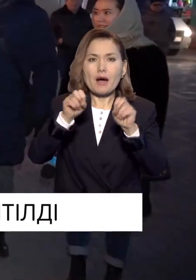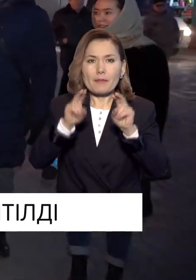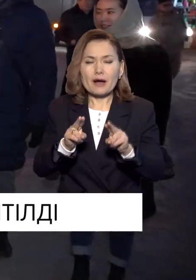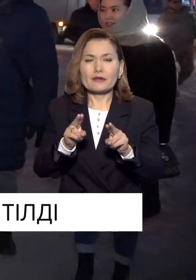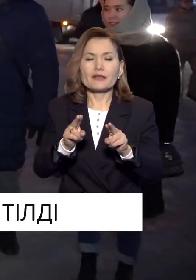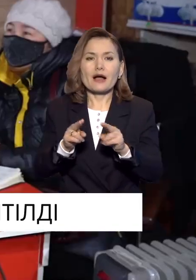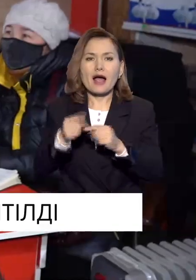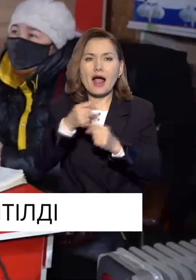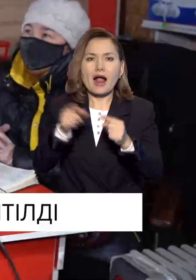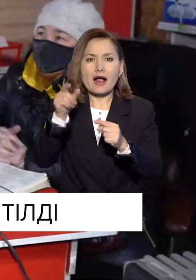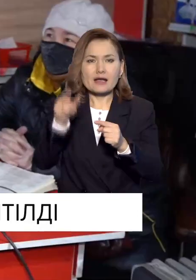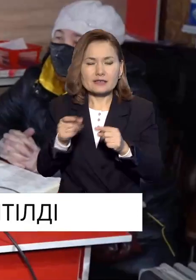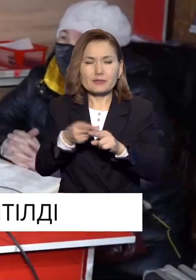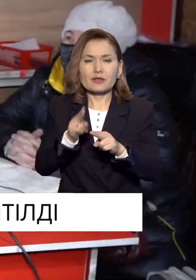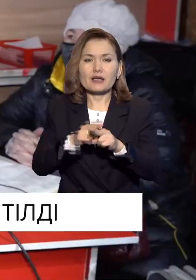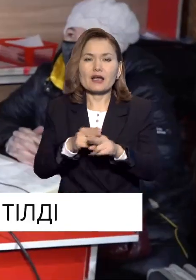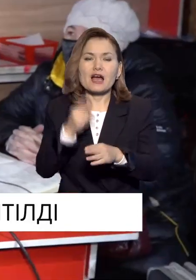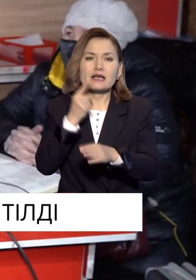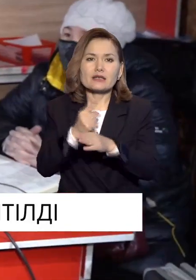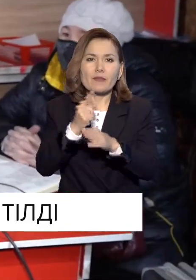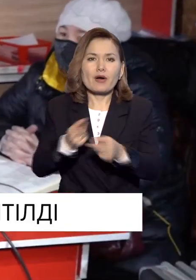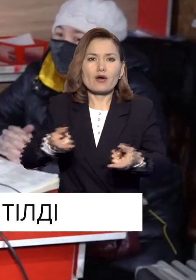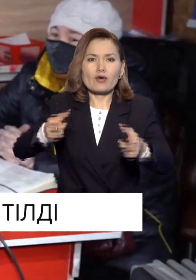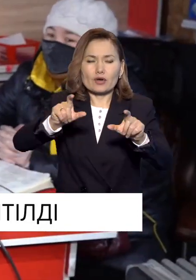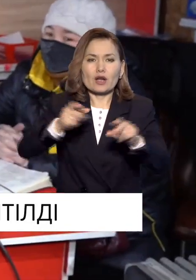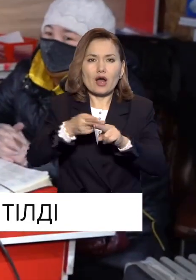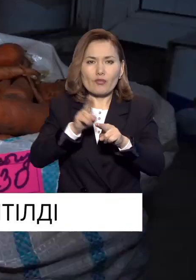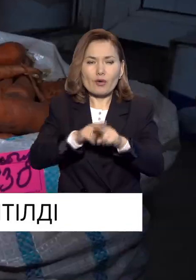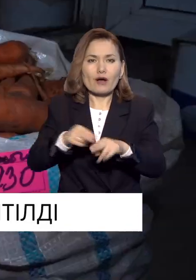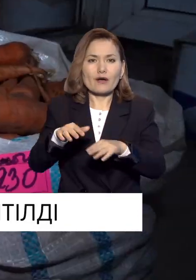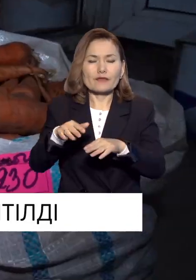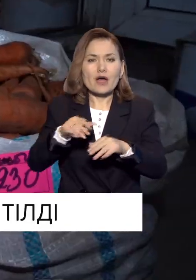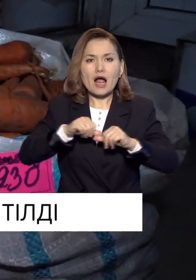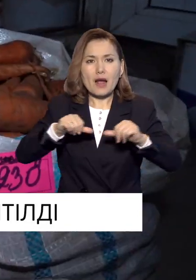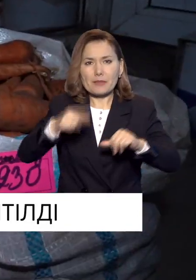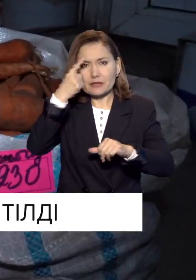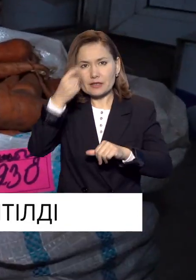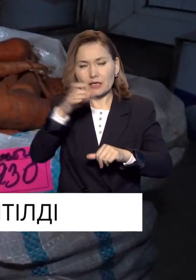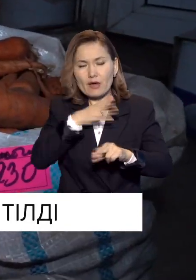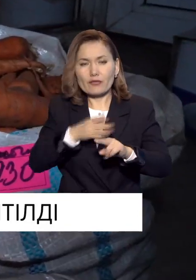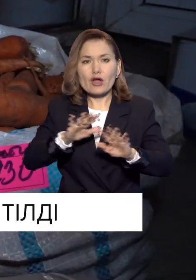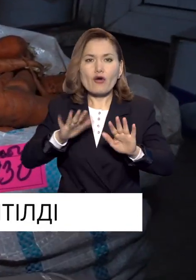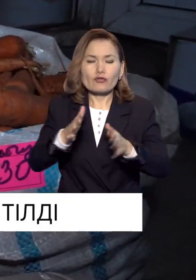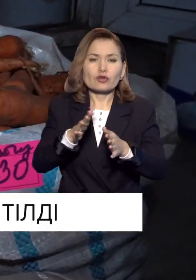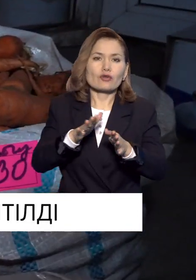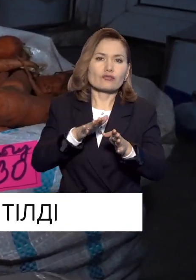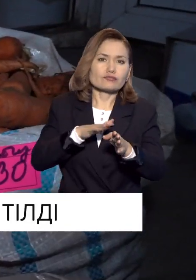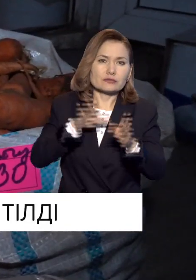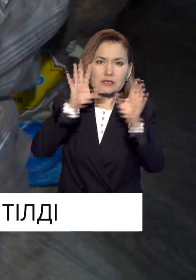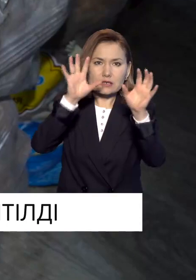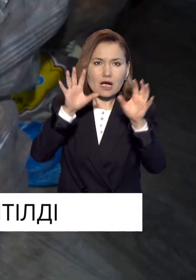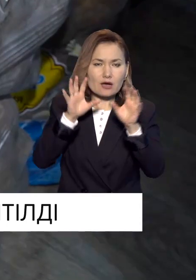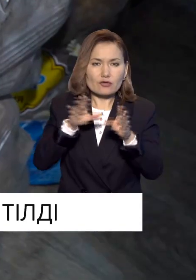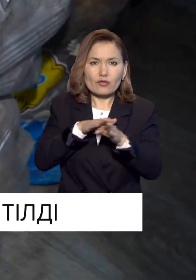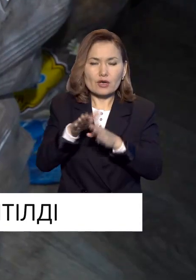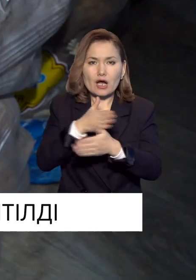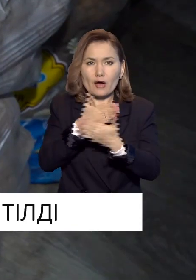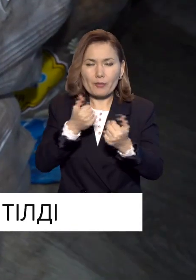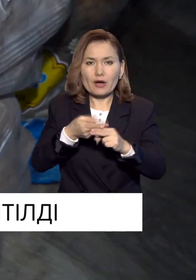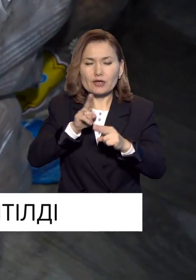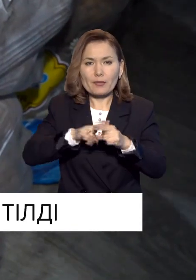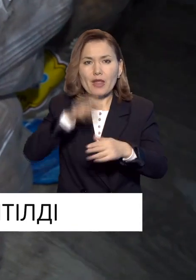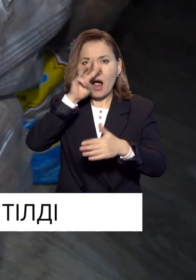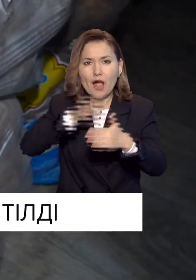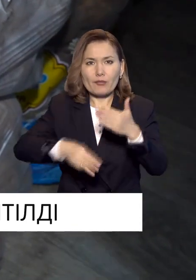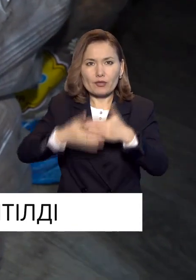бағаны негізсіз көтермеуді, 15%-дан артық үстемақы қоспауды ескертті. Ал талап орындалмаса, заңға сәйкес 30 айлық есептік көрсеткіш көлемінде